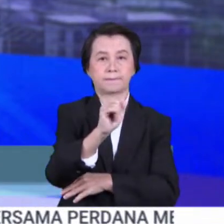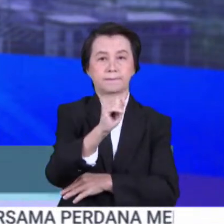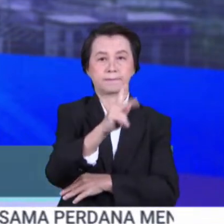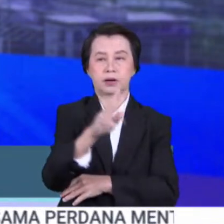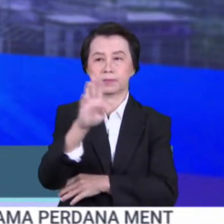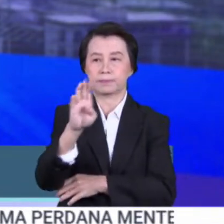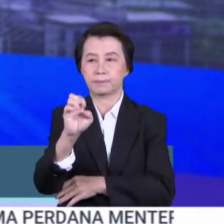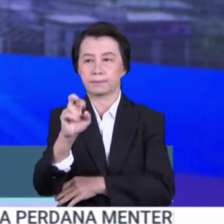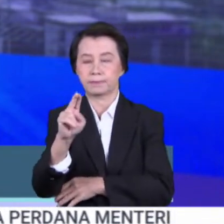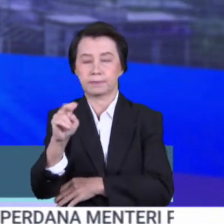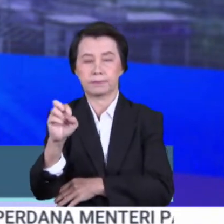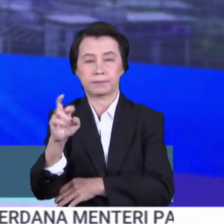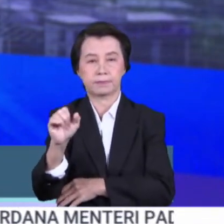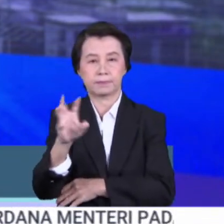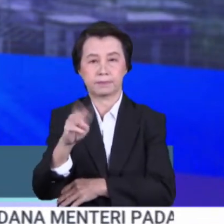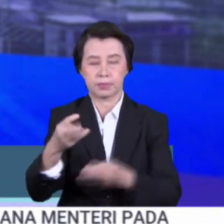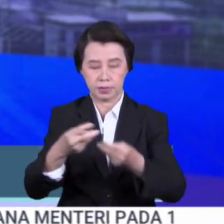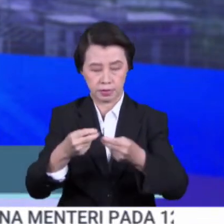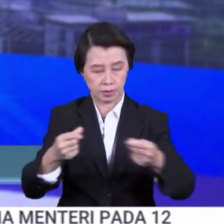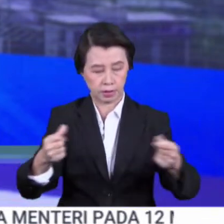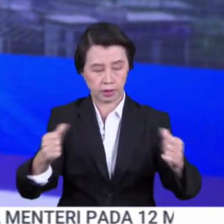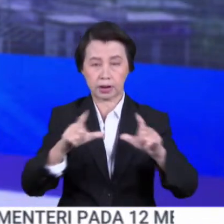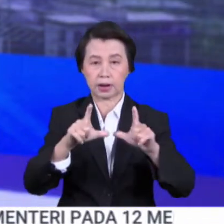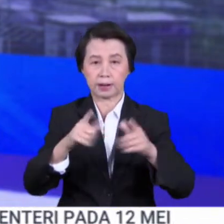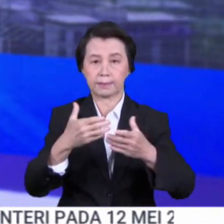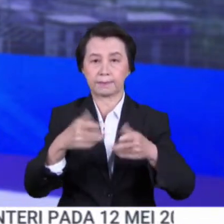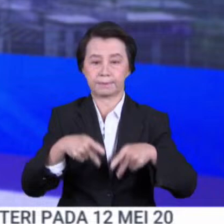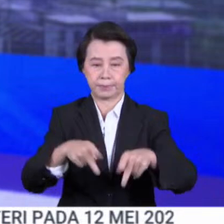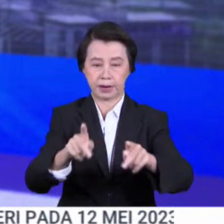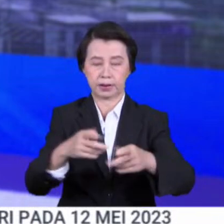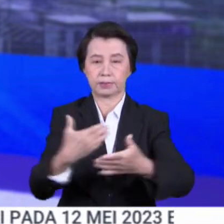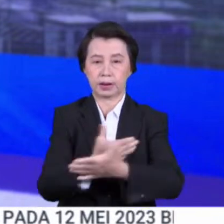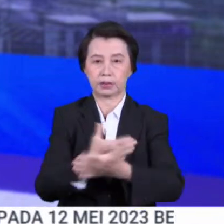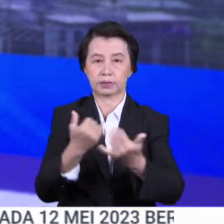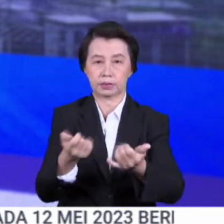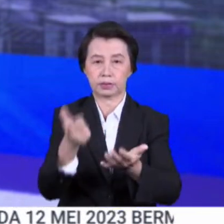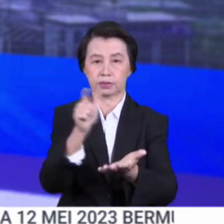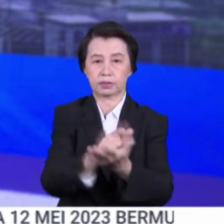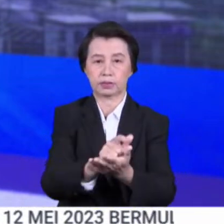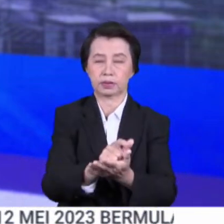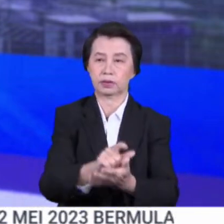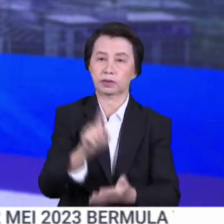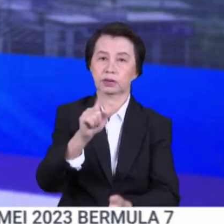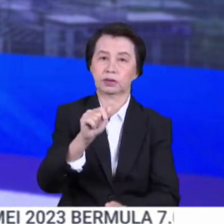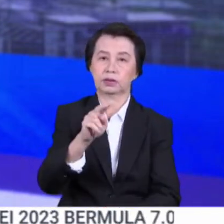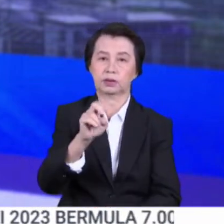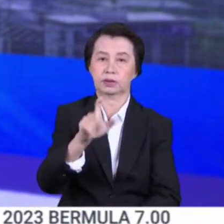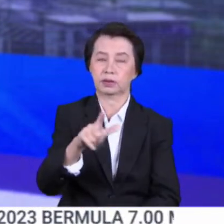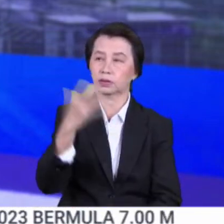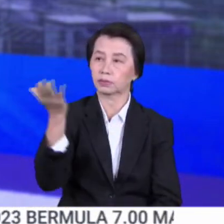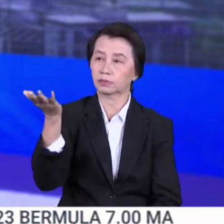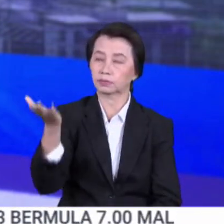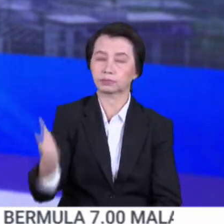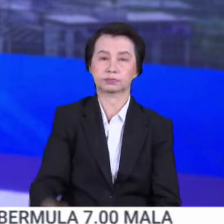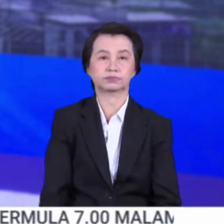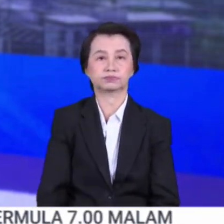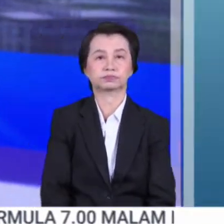di dataran tanah Lesen Parit Baru. Untuk laporan lanjut bersama wartawan Zanaria Zainal Abidin.